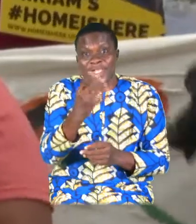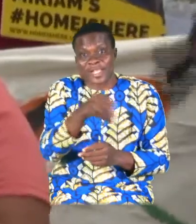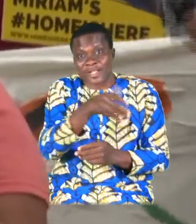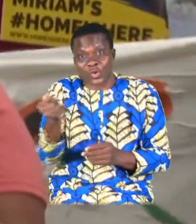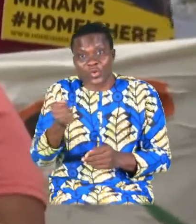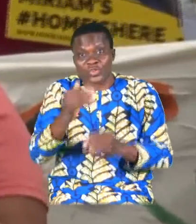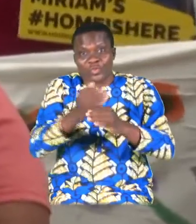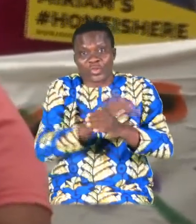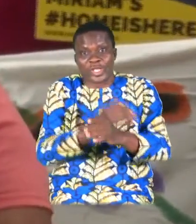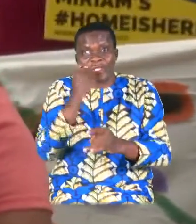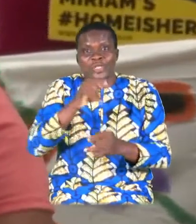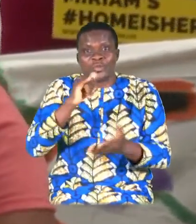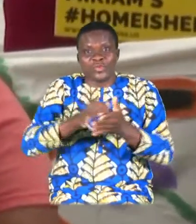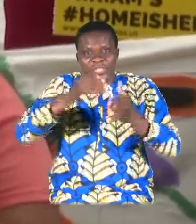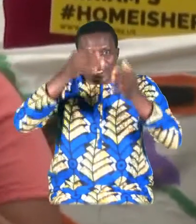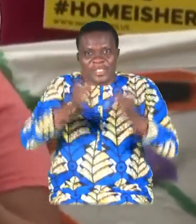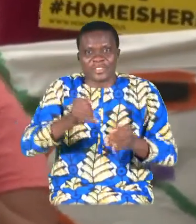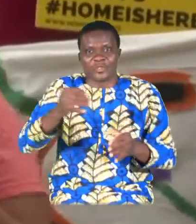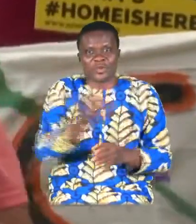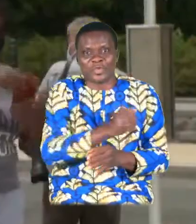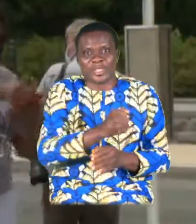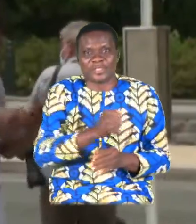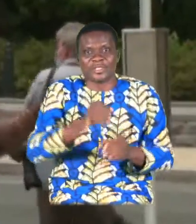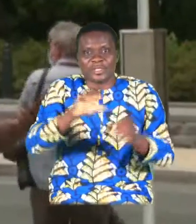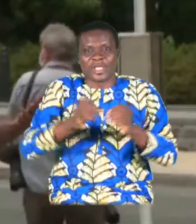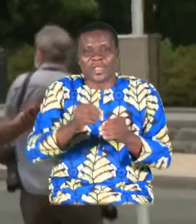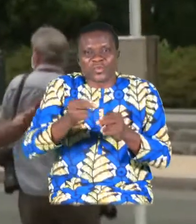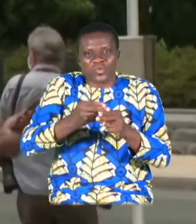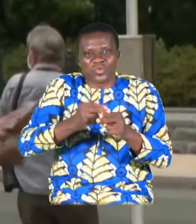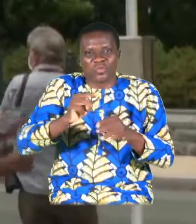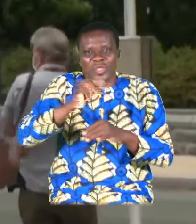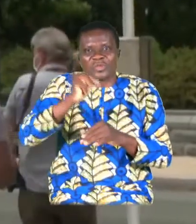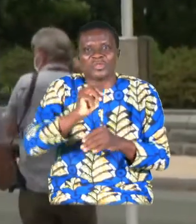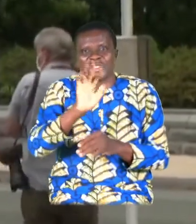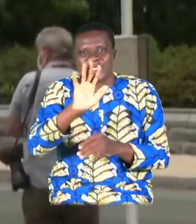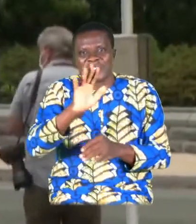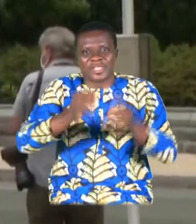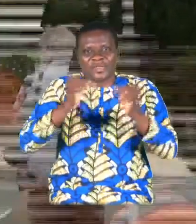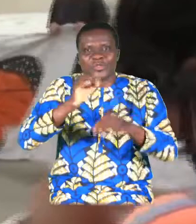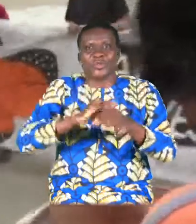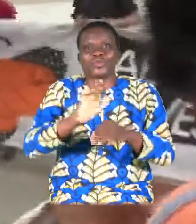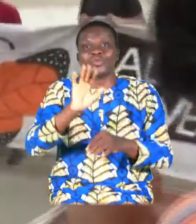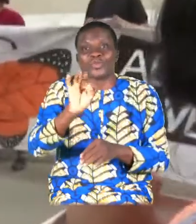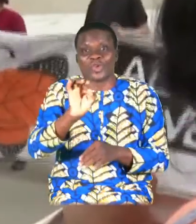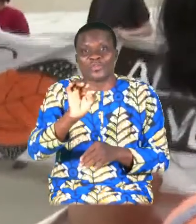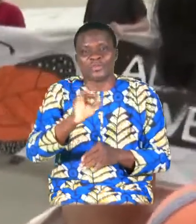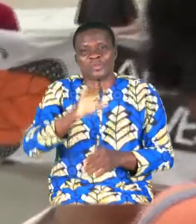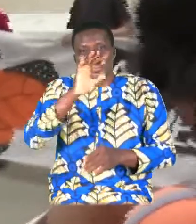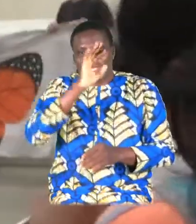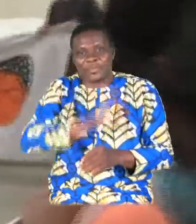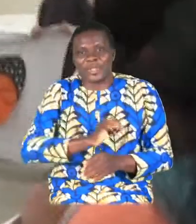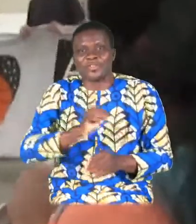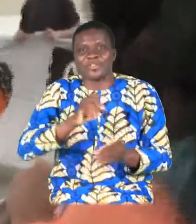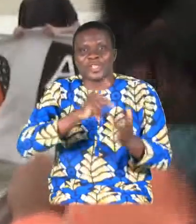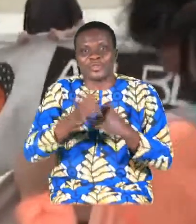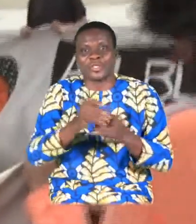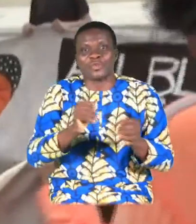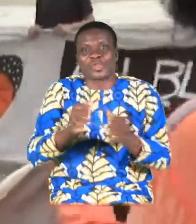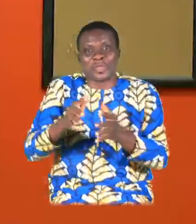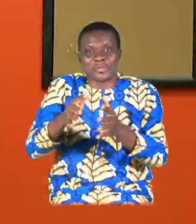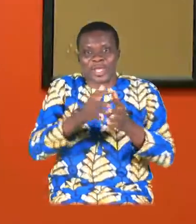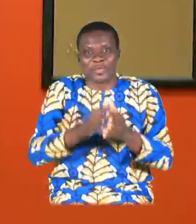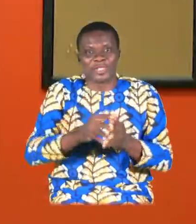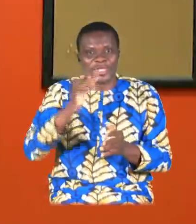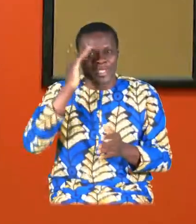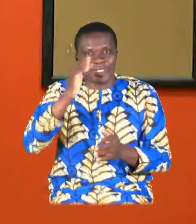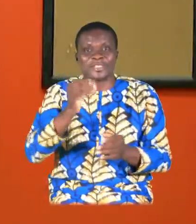progressistes pour cette décision prise à une courte majorité, 5 juges sur 9. Des bénéficiaires du dit programme américain